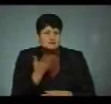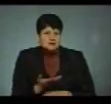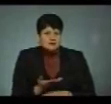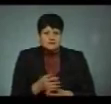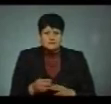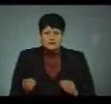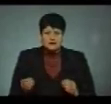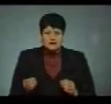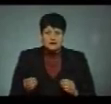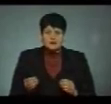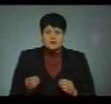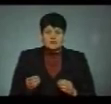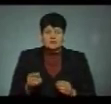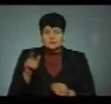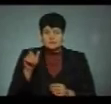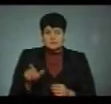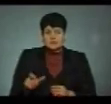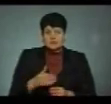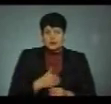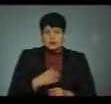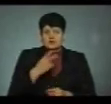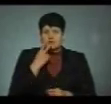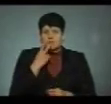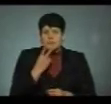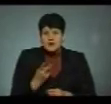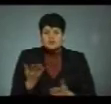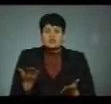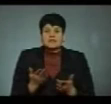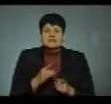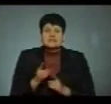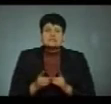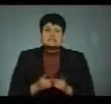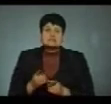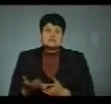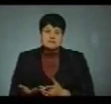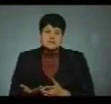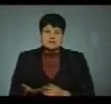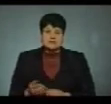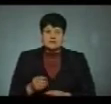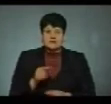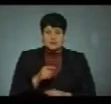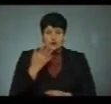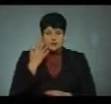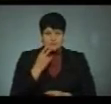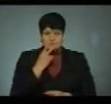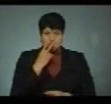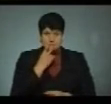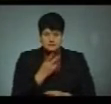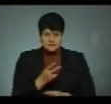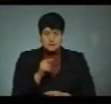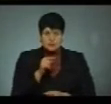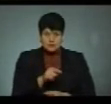далі. Обиватель хоче бачити якісь зміни. Тобто, він, коли він бачить, що в його